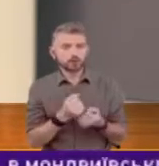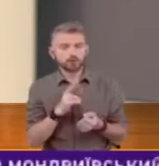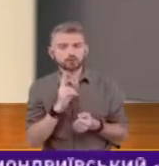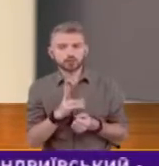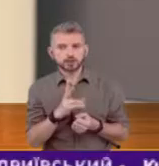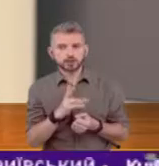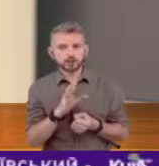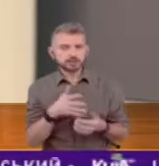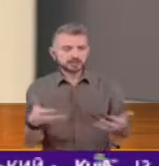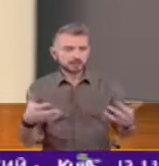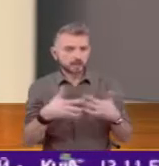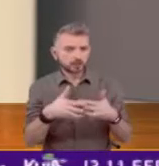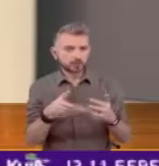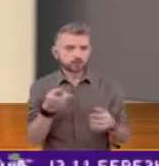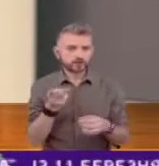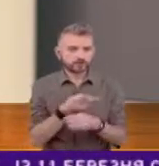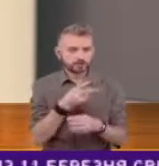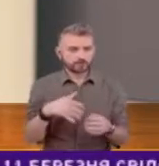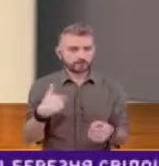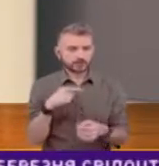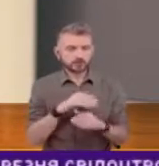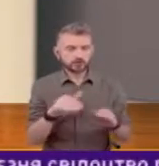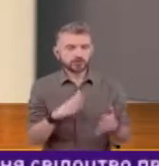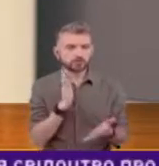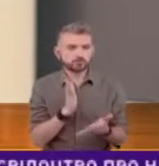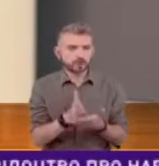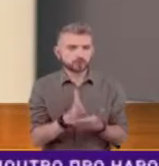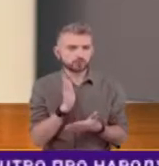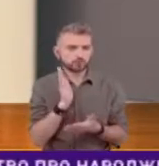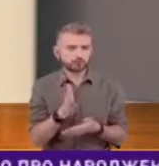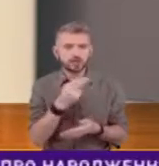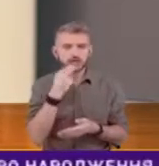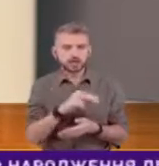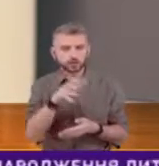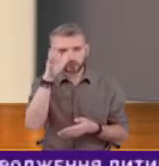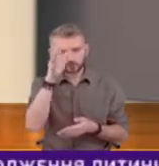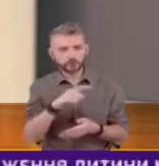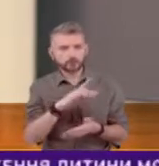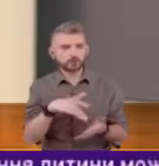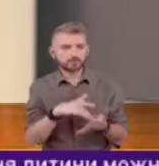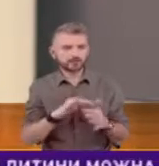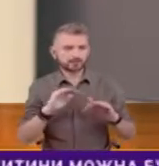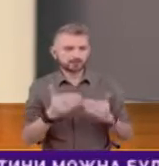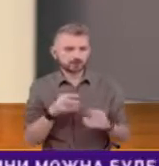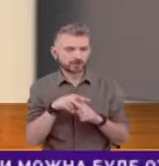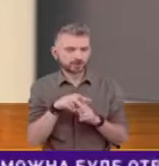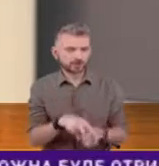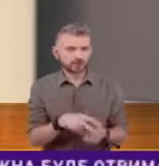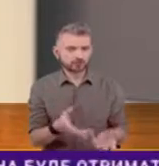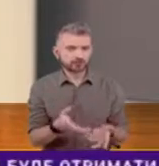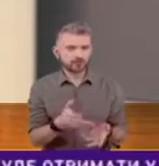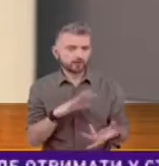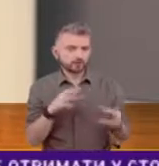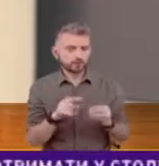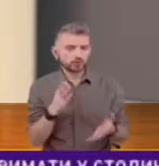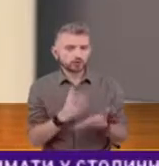знаєте, синергію, подвійний ефект. Ці діти матимуть якісну освіту, з міста знімається менше навантаження, як виходить, що